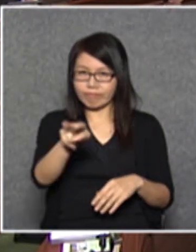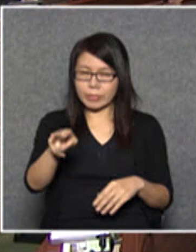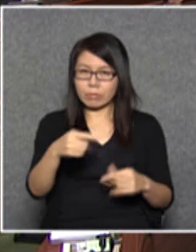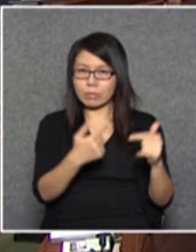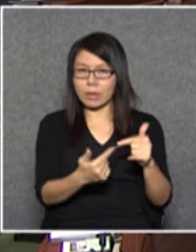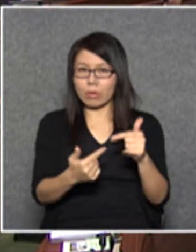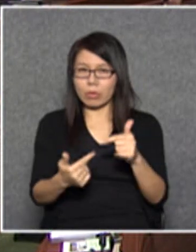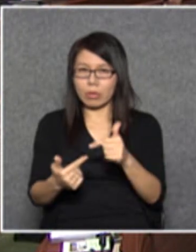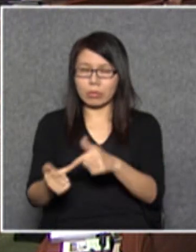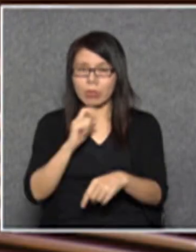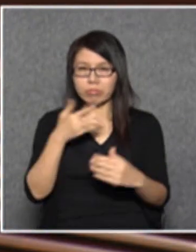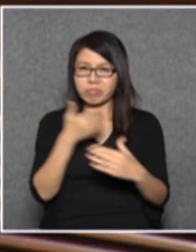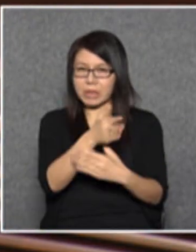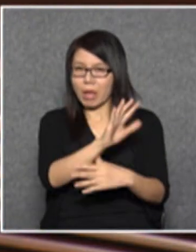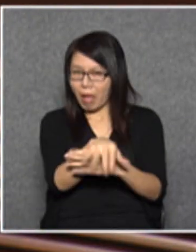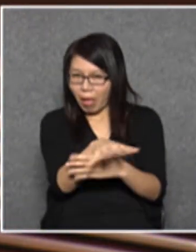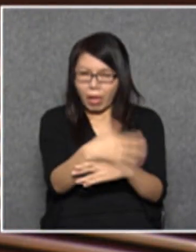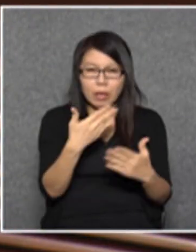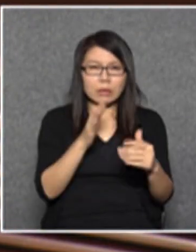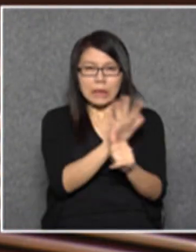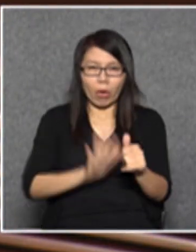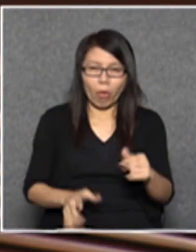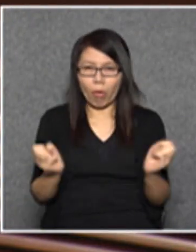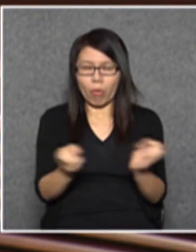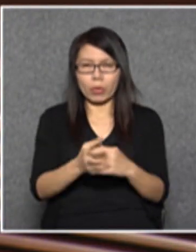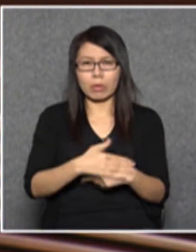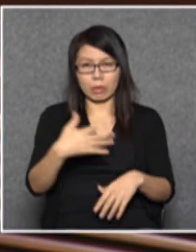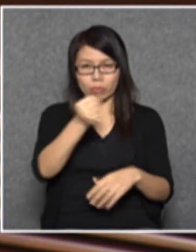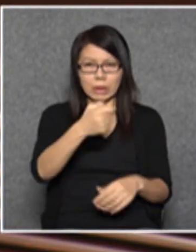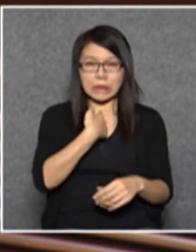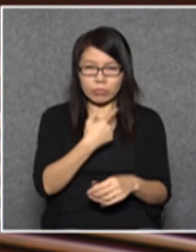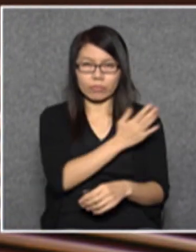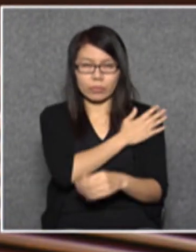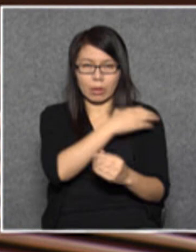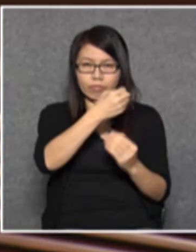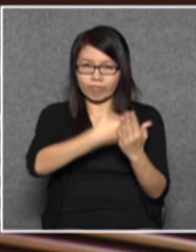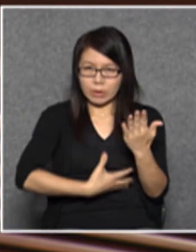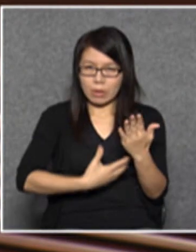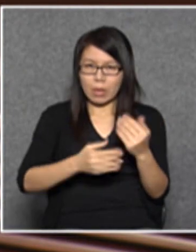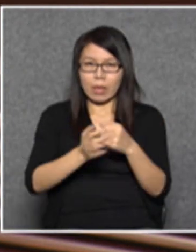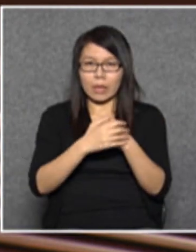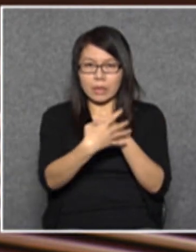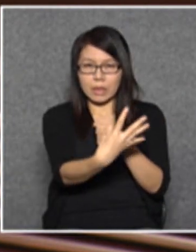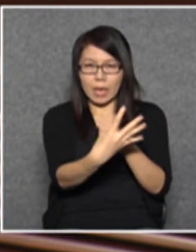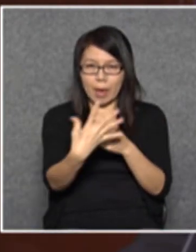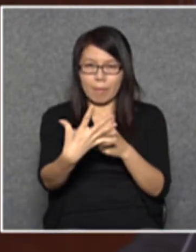被呢個滋擾會議，我希望主席係能夠執行咧規程裏邊嘅第45(2)。